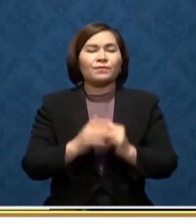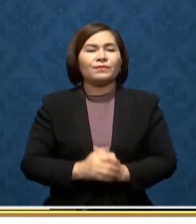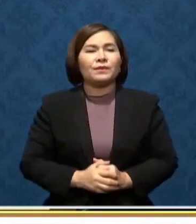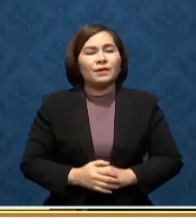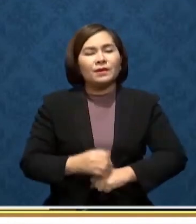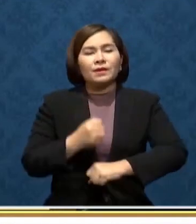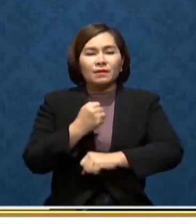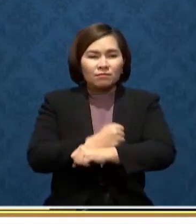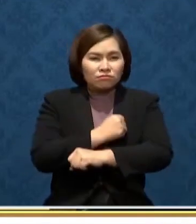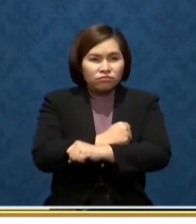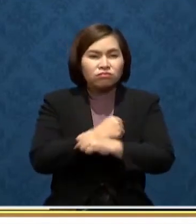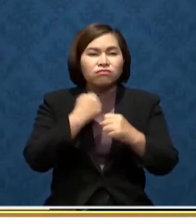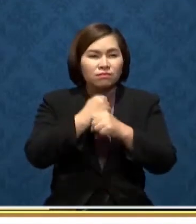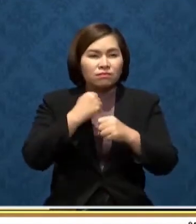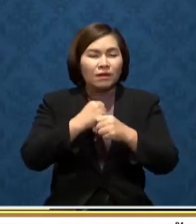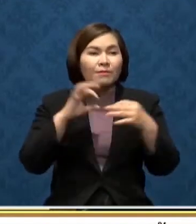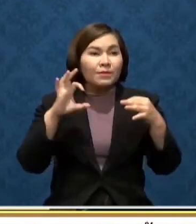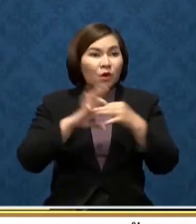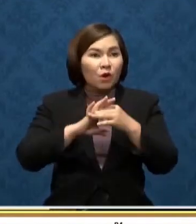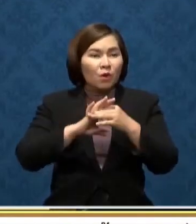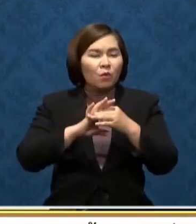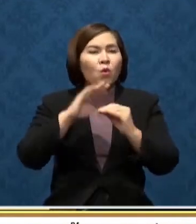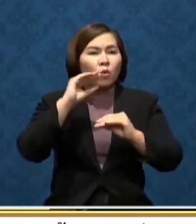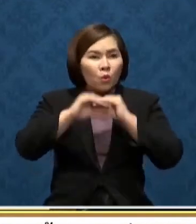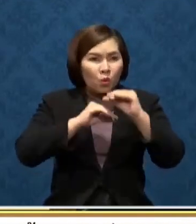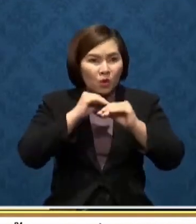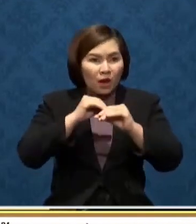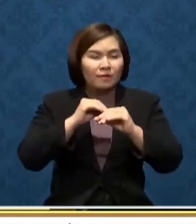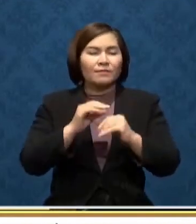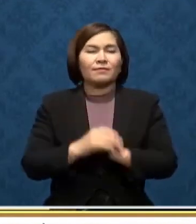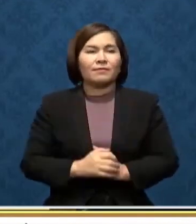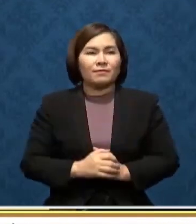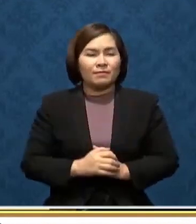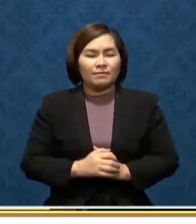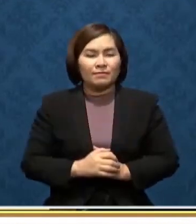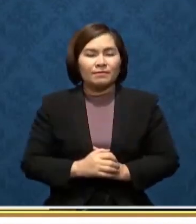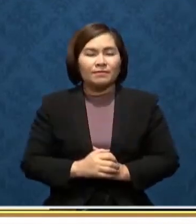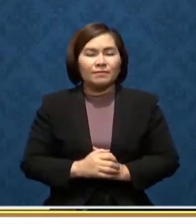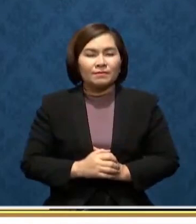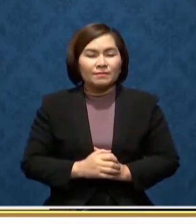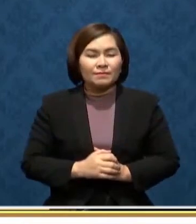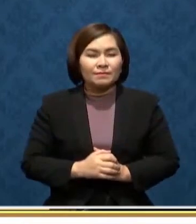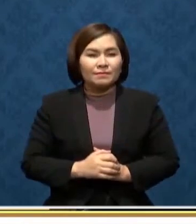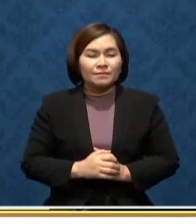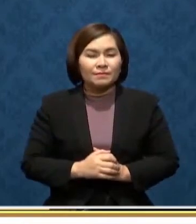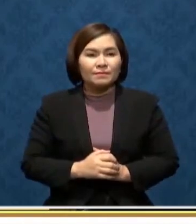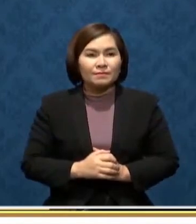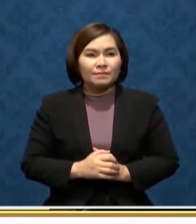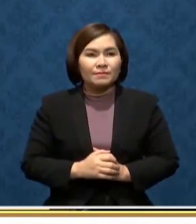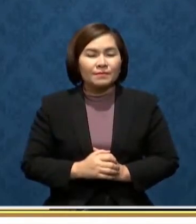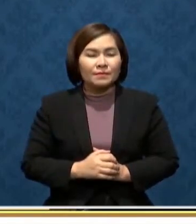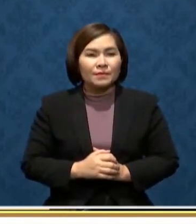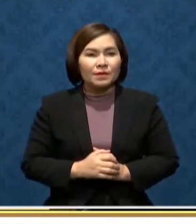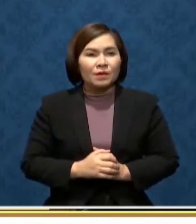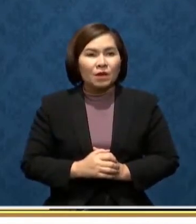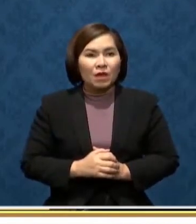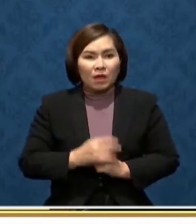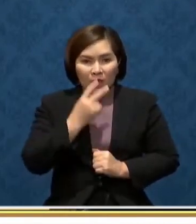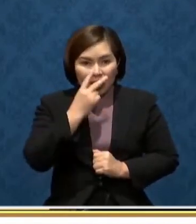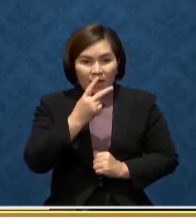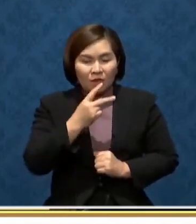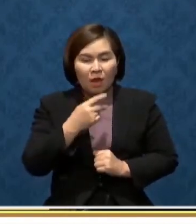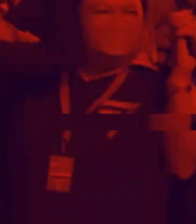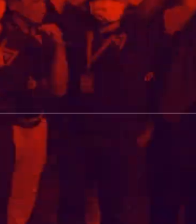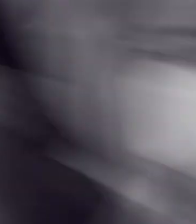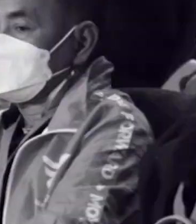แรงงานที่ทำงานเป็น projectสั้นๆหรือที่เราเรียกว่ากิ๊กไอ้คนนี้ซึ่งนับวันมีขนาดเพิ่มขึ้น